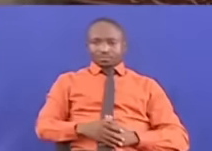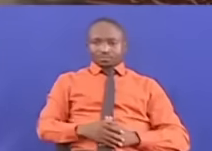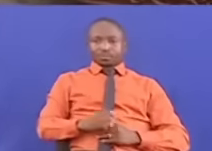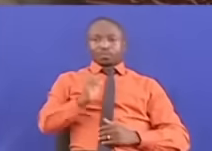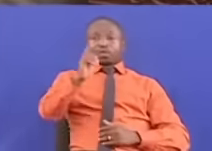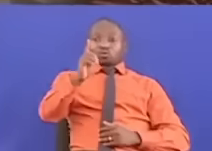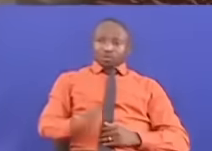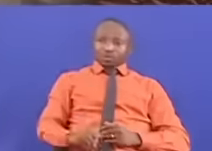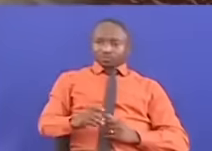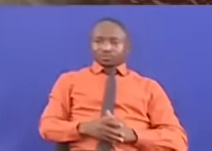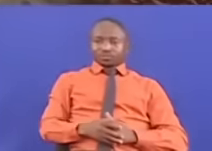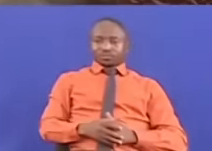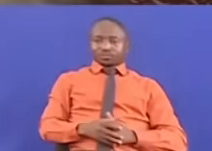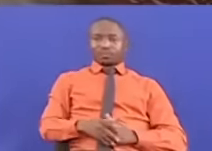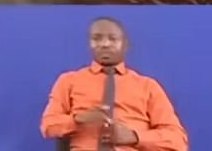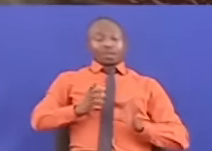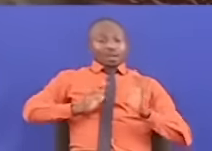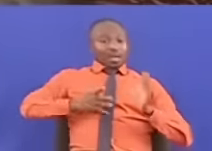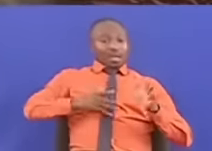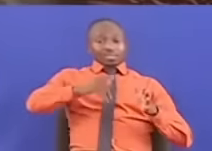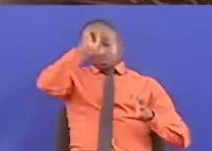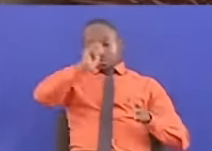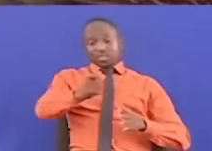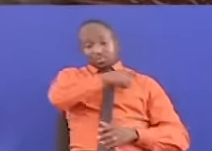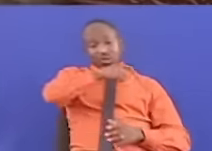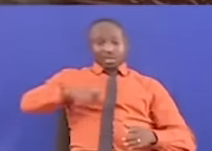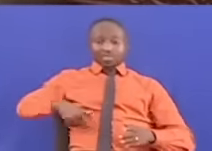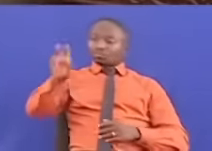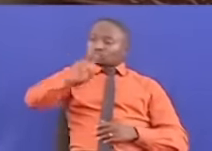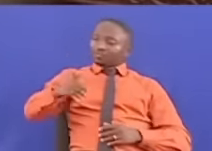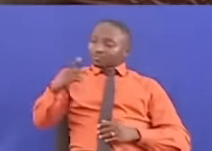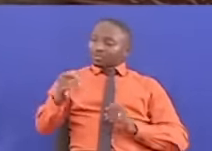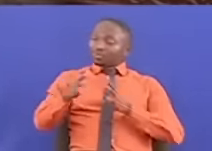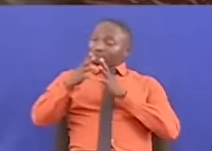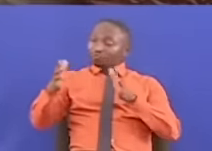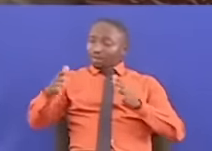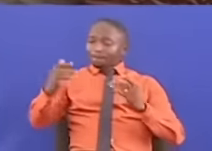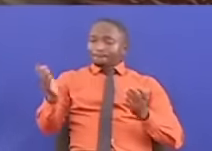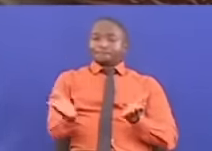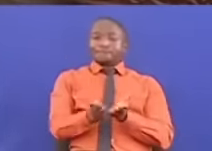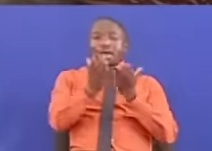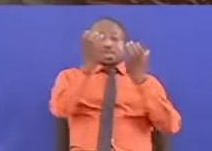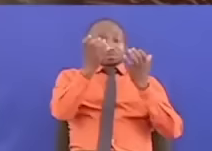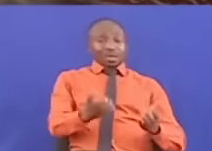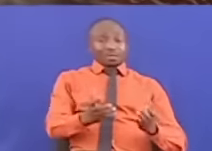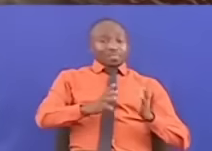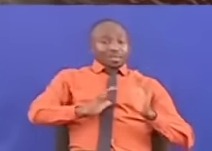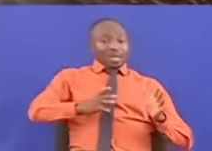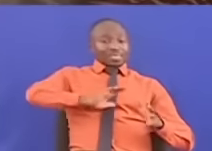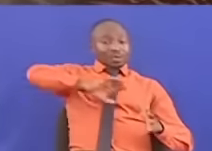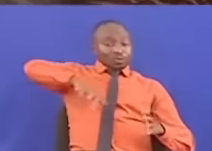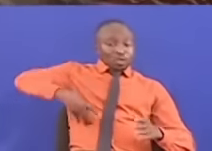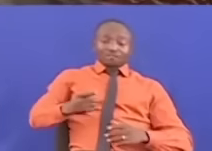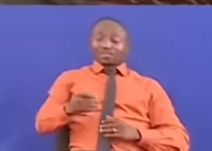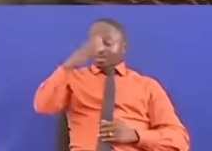sabu hi meshi mti kiwa kuta fedha ni kubwa sana lakini bahati mbaya ki kuba fedha